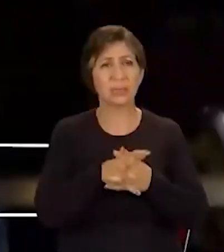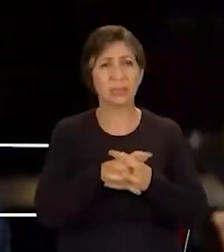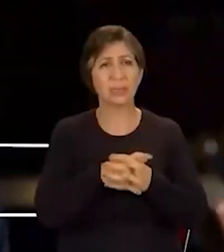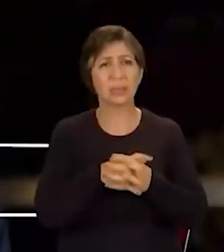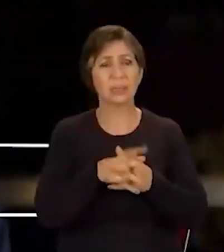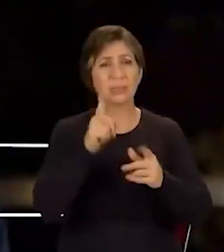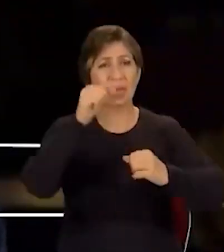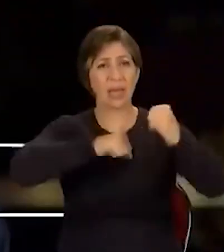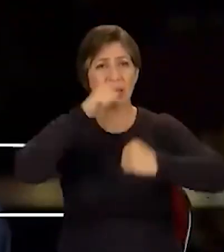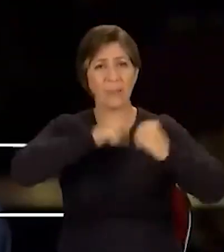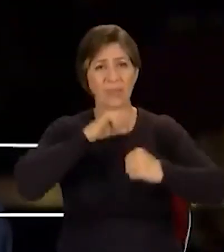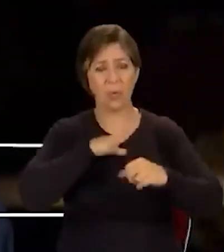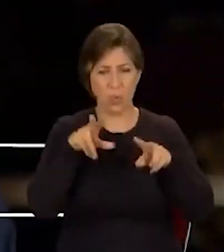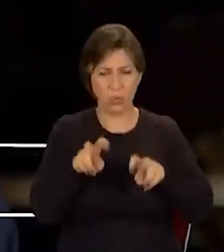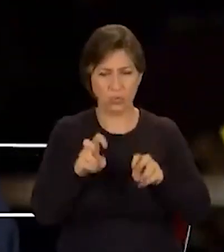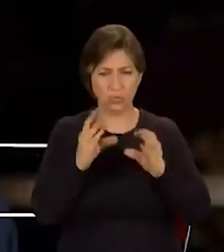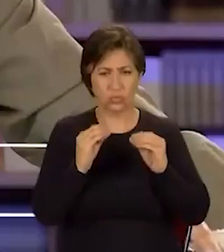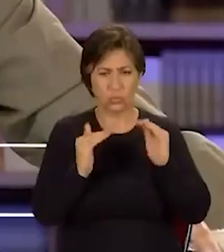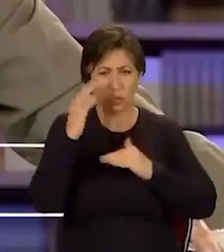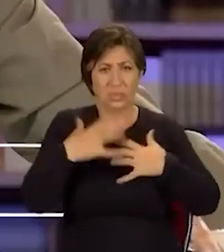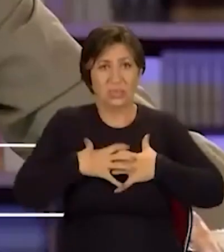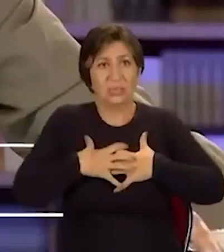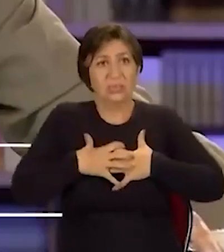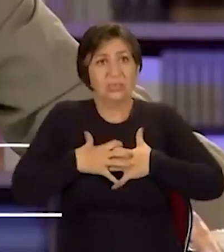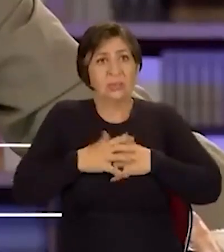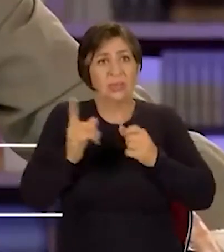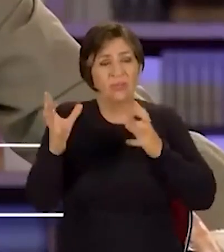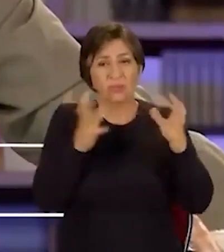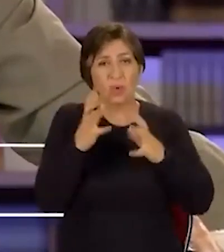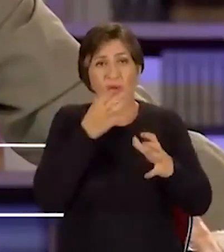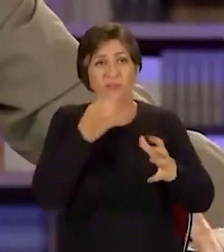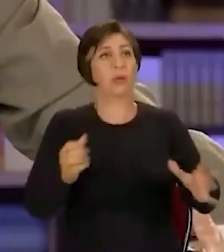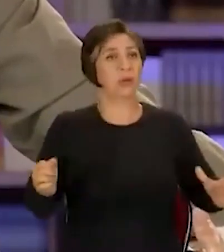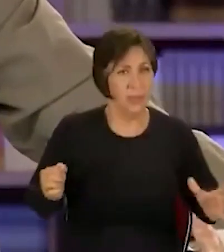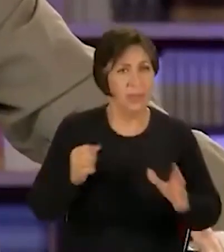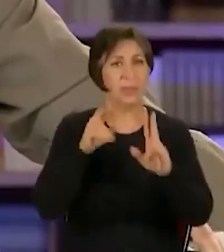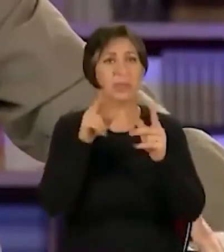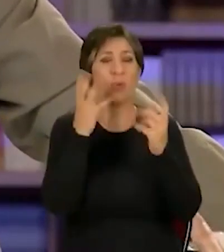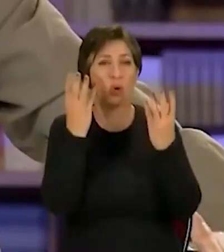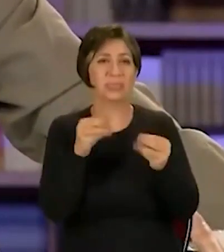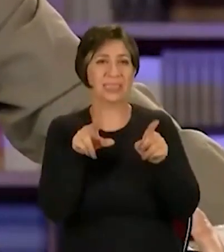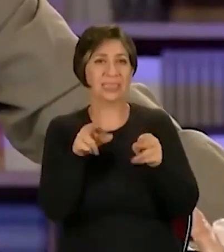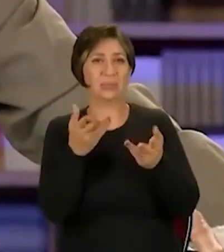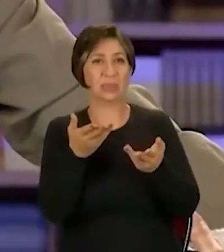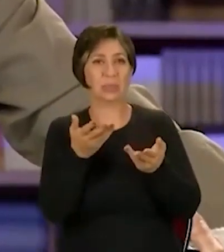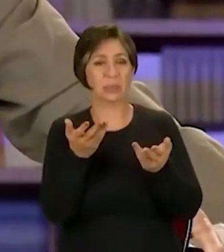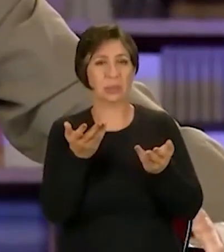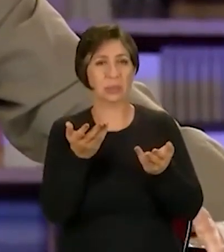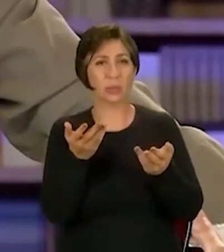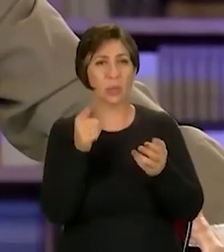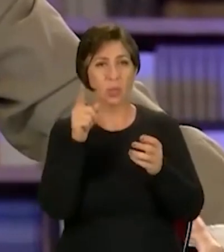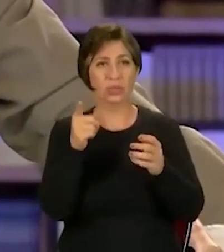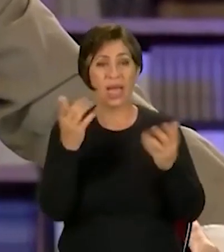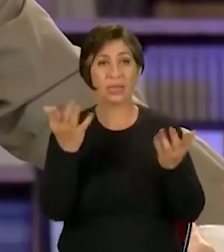ama oturduğunuz yerde çok yüksek adrenalin var. Yani bir futbolcunun bir hakeme kafa atacak hale gelmesi gibi bir hale geliyorsunuz. Evet, doğru.